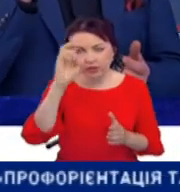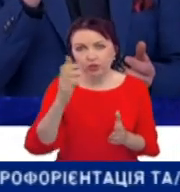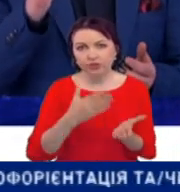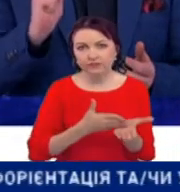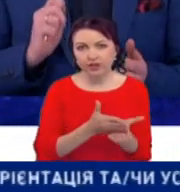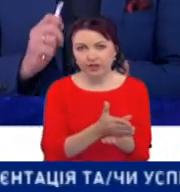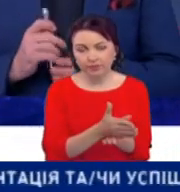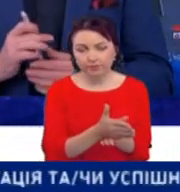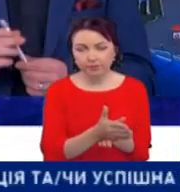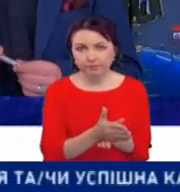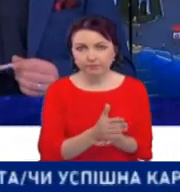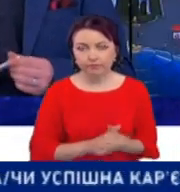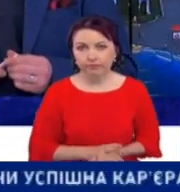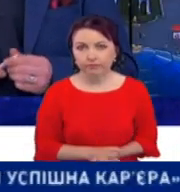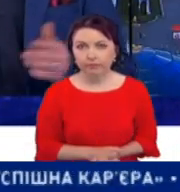Так?